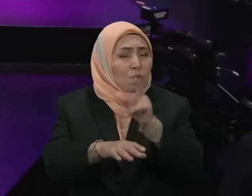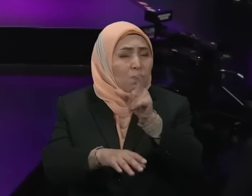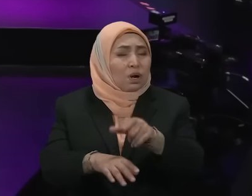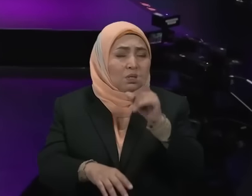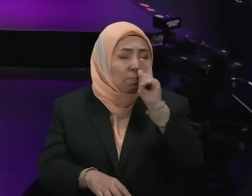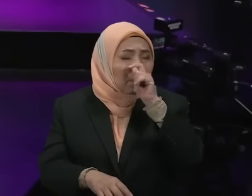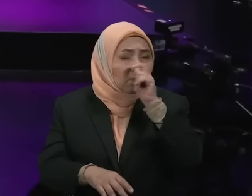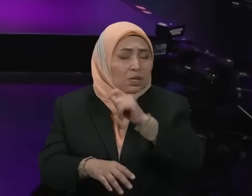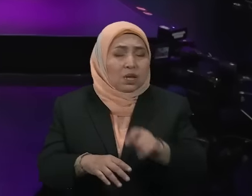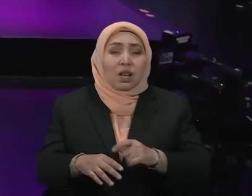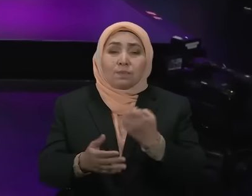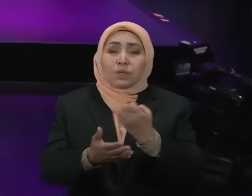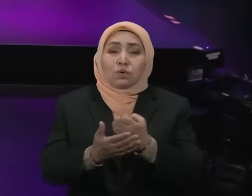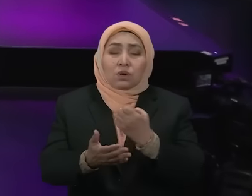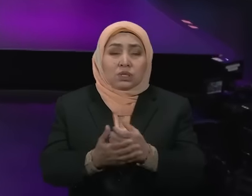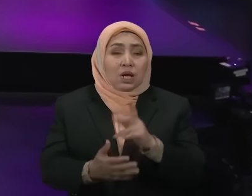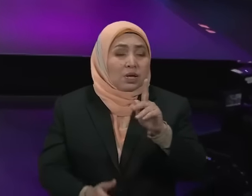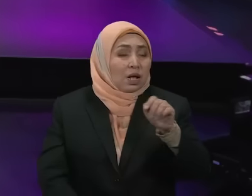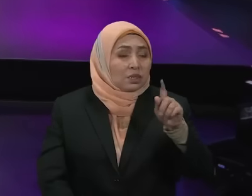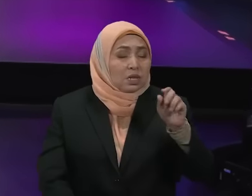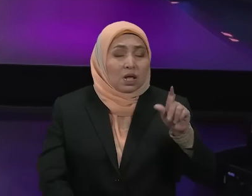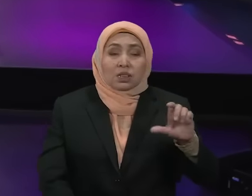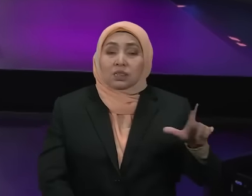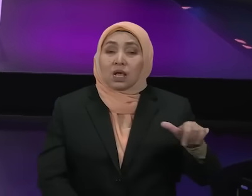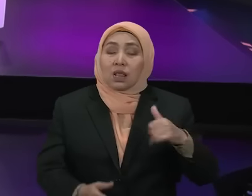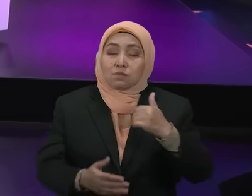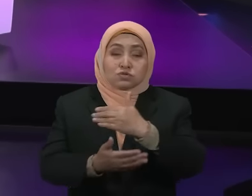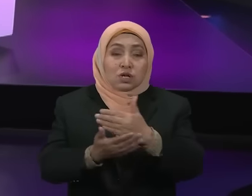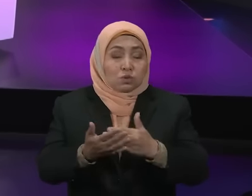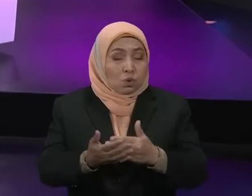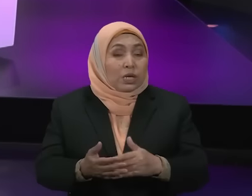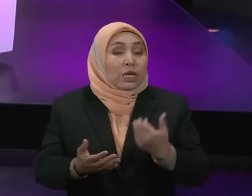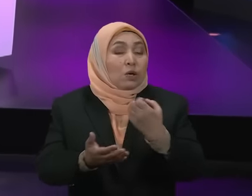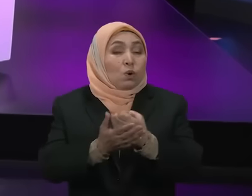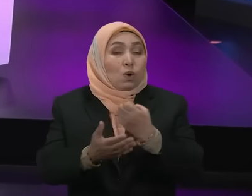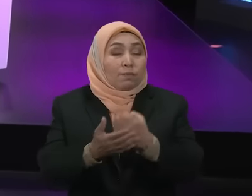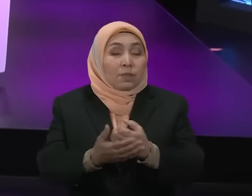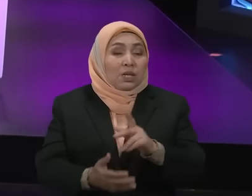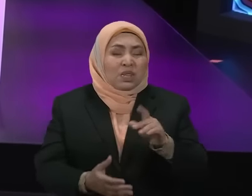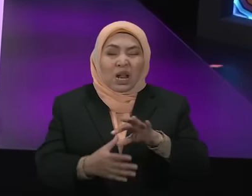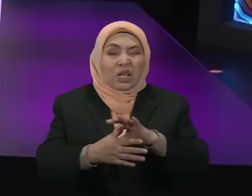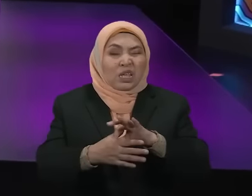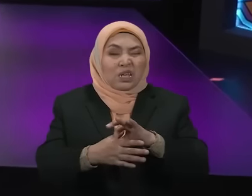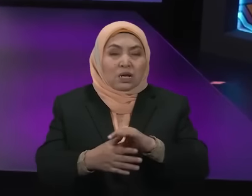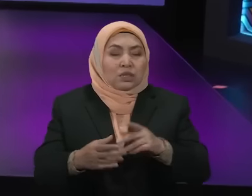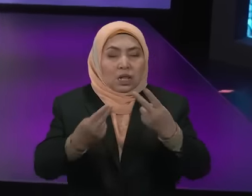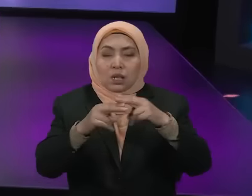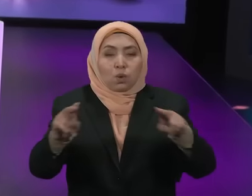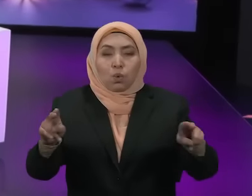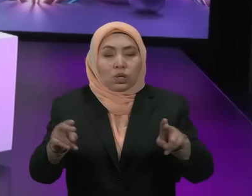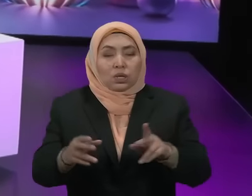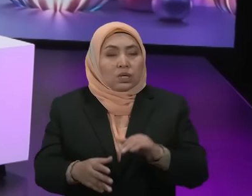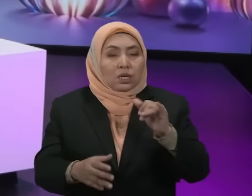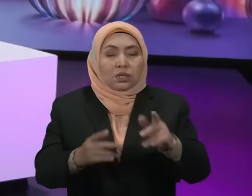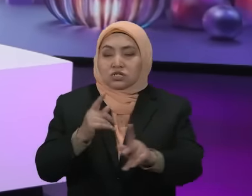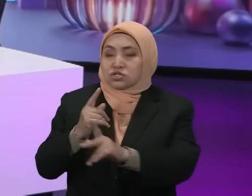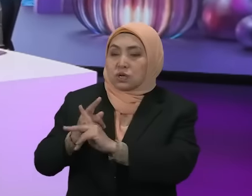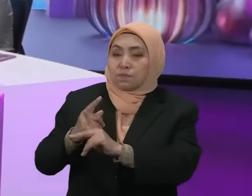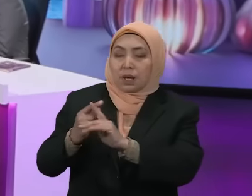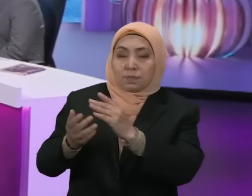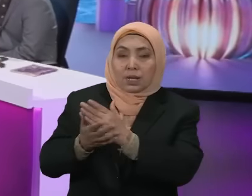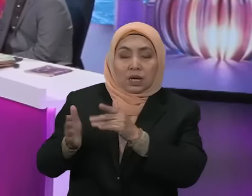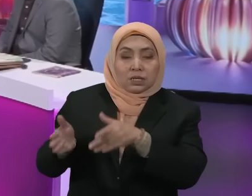menipu dalam bab ekonomi. Kartel dalam satu-satu ekonomi kan, kartel daging ke kartel telur ke kan, yang dia simpan